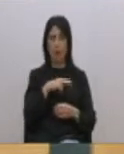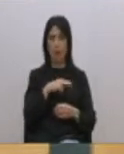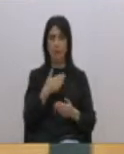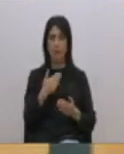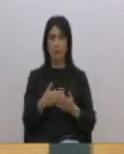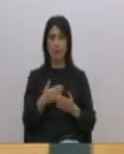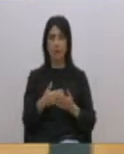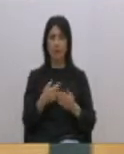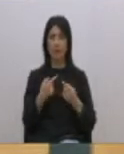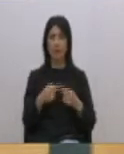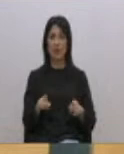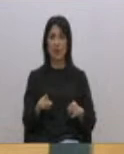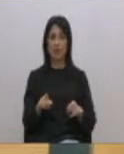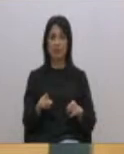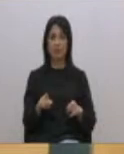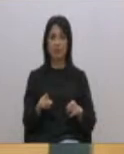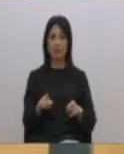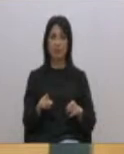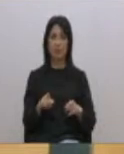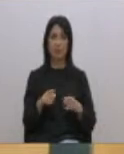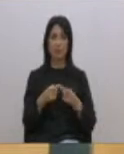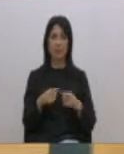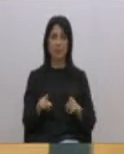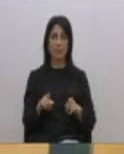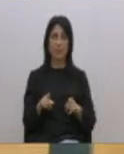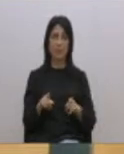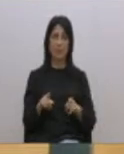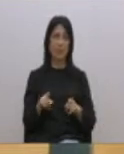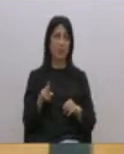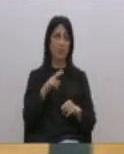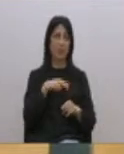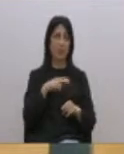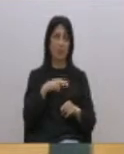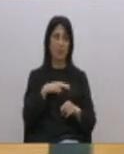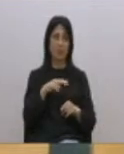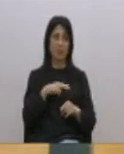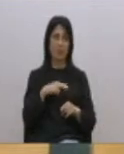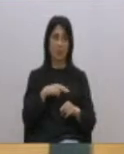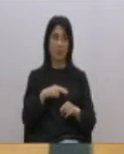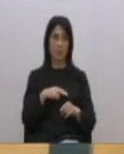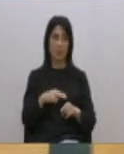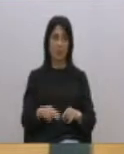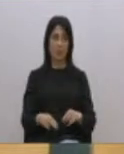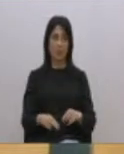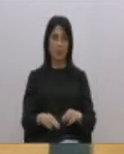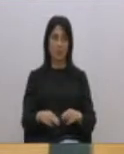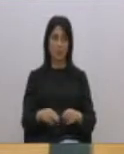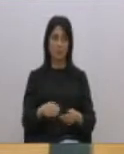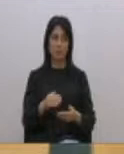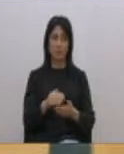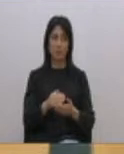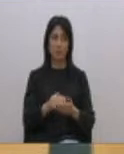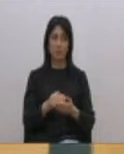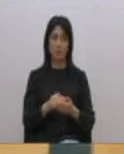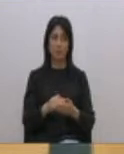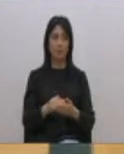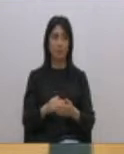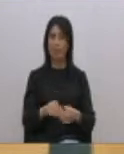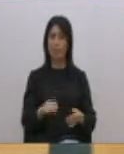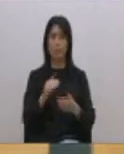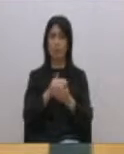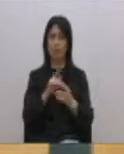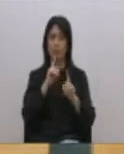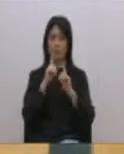ვთქვათ, სხვა საპარლამენტო მოქმედებებისთვის განაწილოს მერე ეს საქმე.